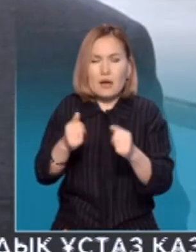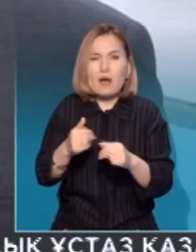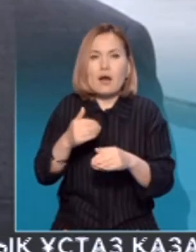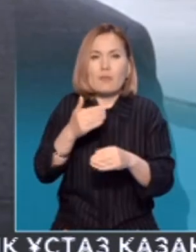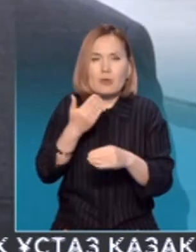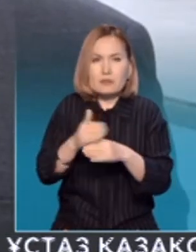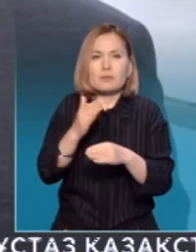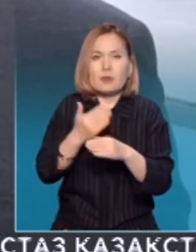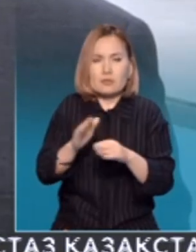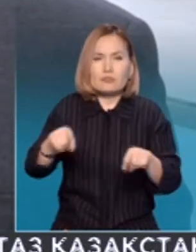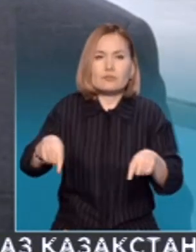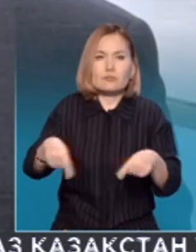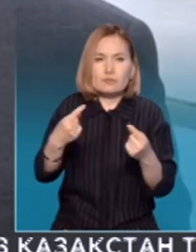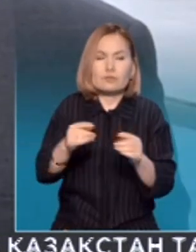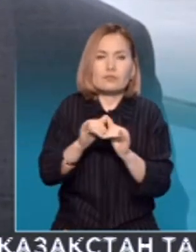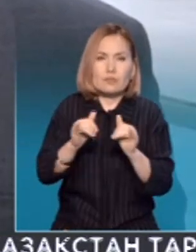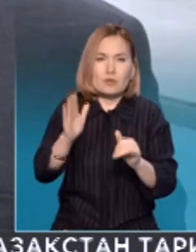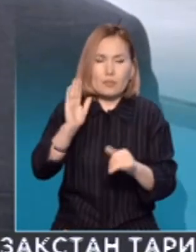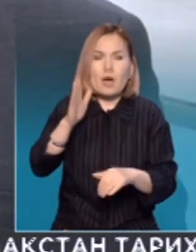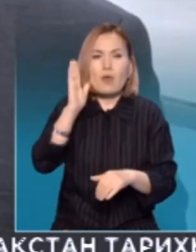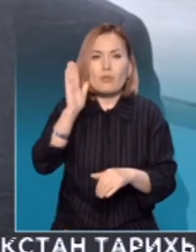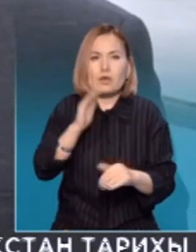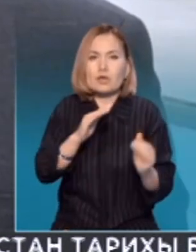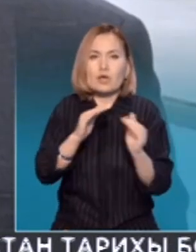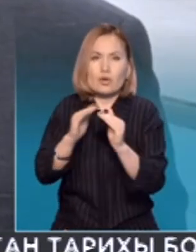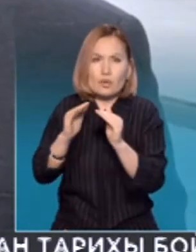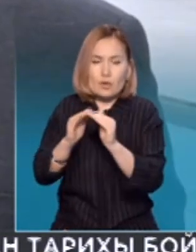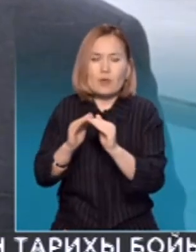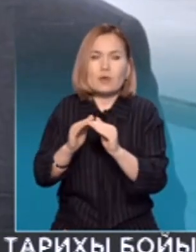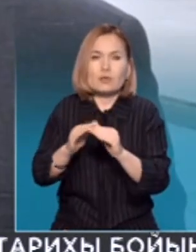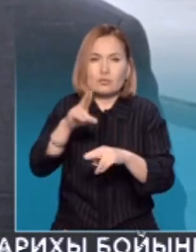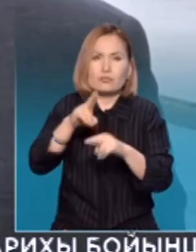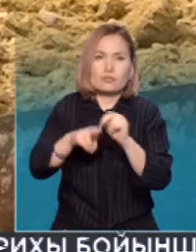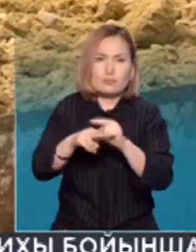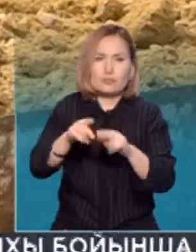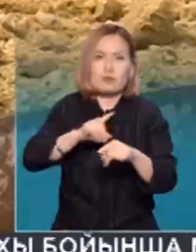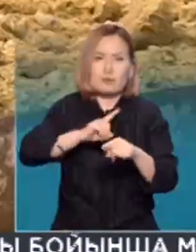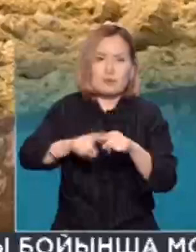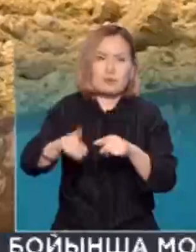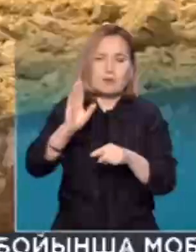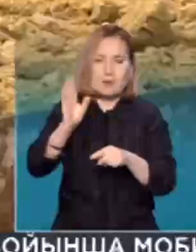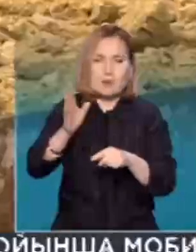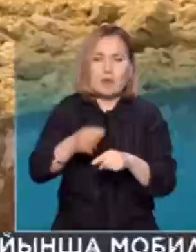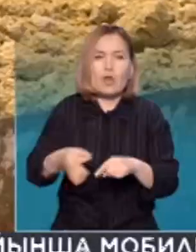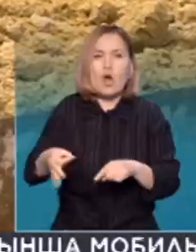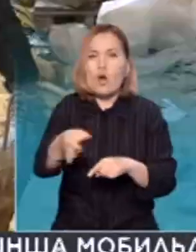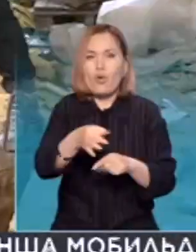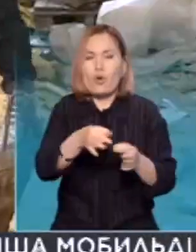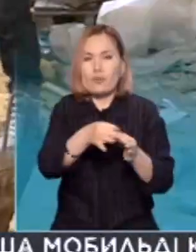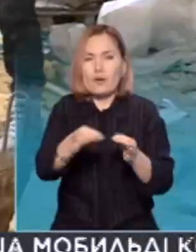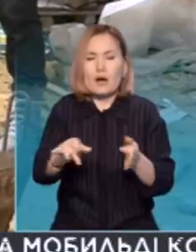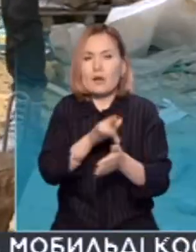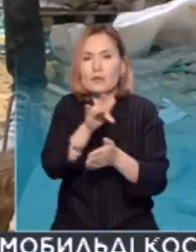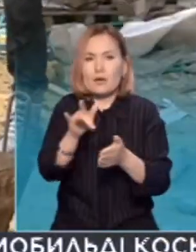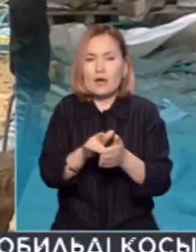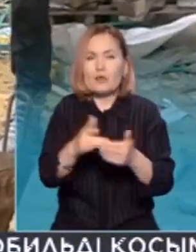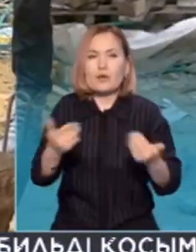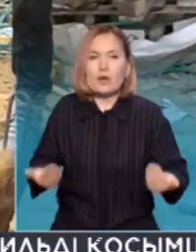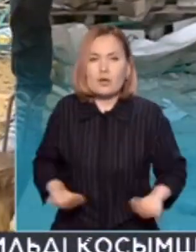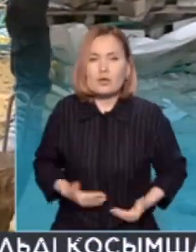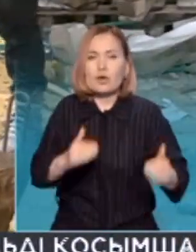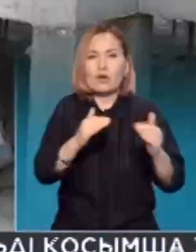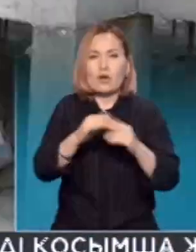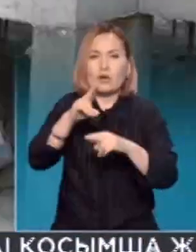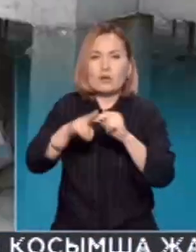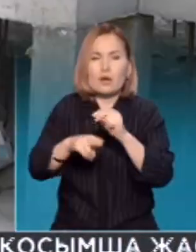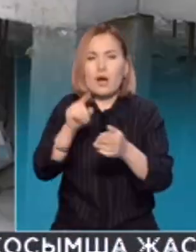енді Алла қаласа болашақта сол қалпына келтіреміз деп. Облысқа қарасты аудандар мен қалаларда тұрғын үй құрылысы қарқын